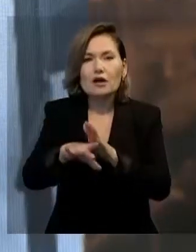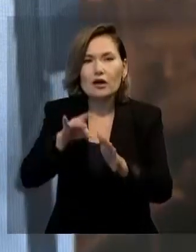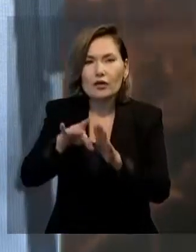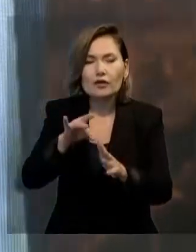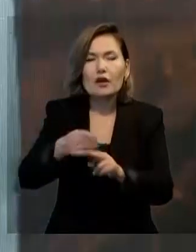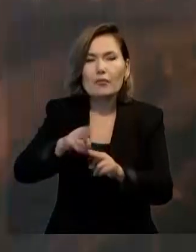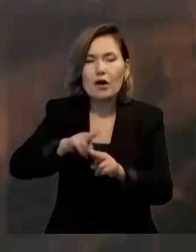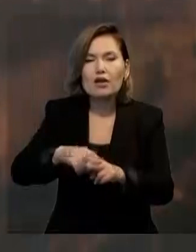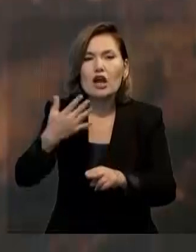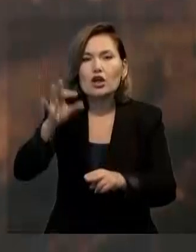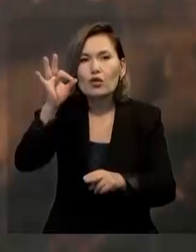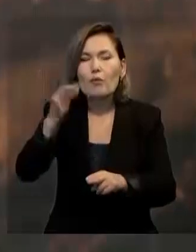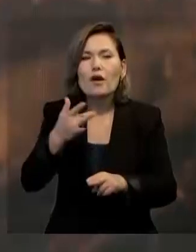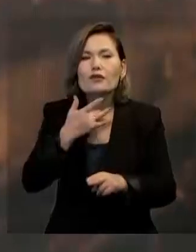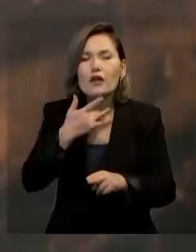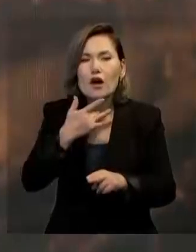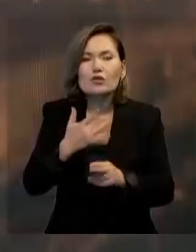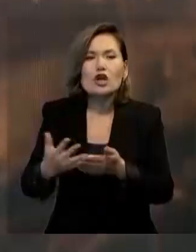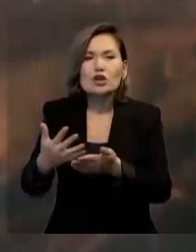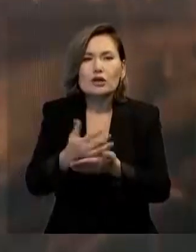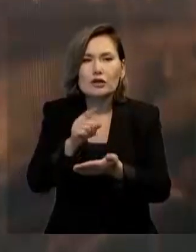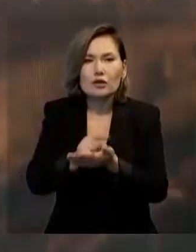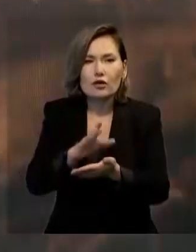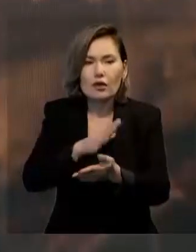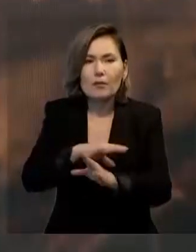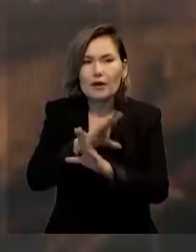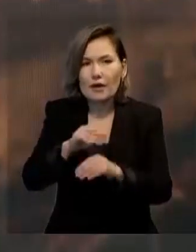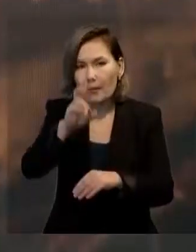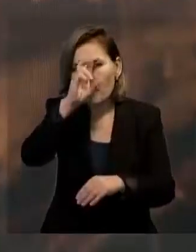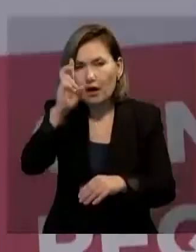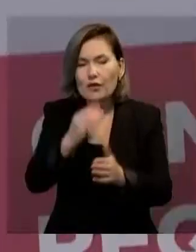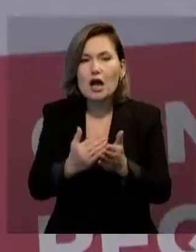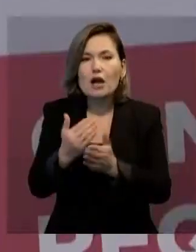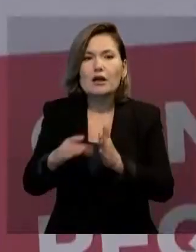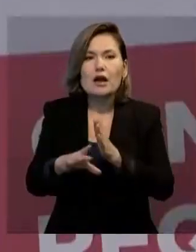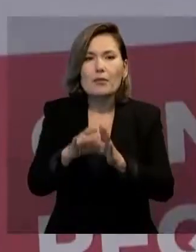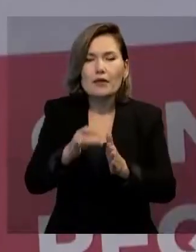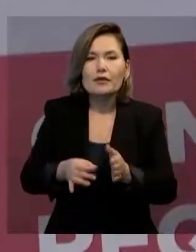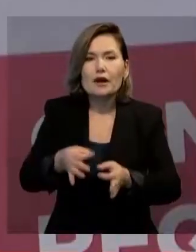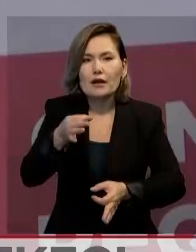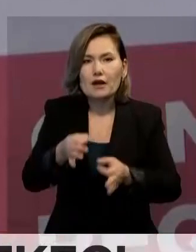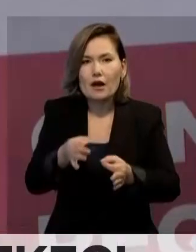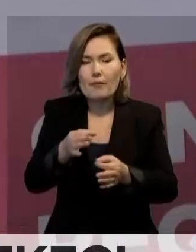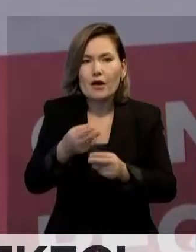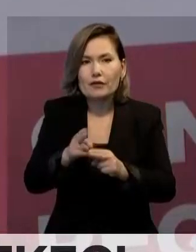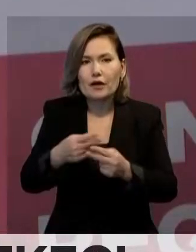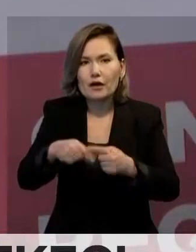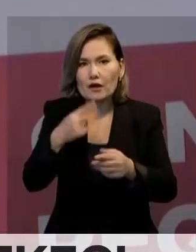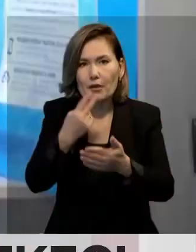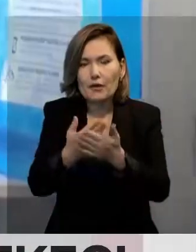керек. Алайда үміткерлердің ешқайсысы бұл көрсеткіштен аса алған жоқ. Бразилияның жоғарғы сайлау соты келтірген дерек бойынша бірінші